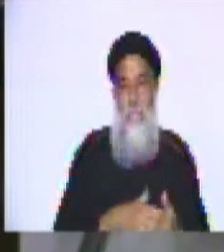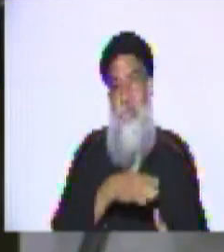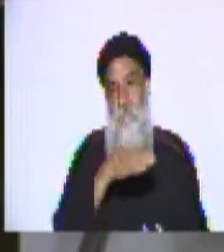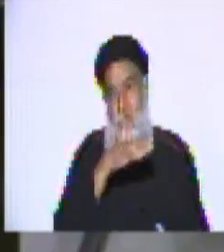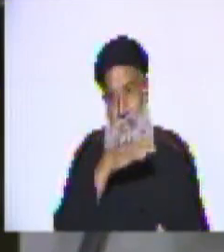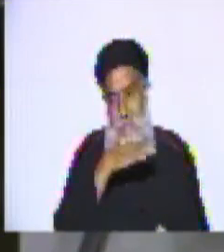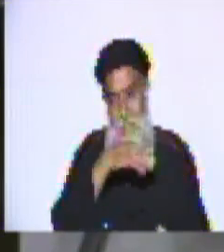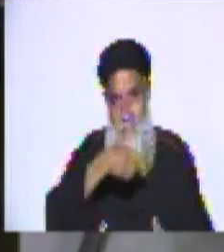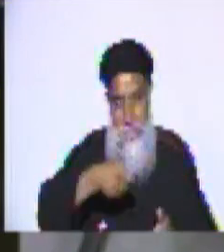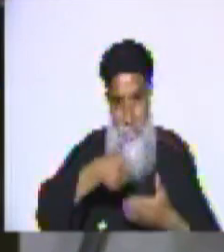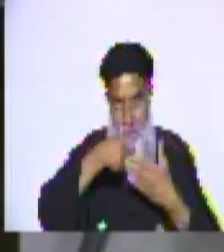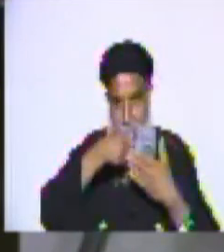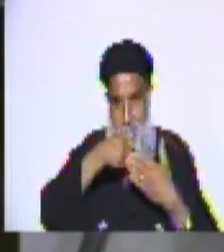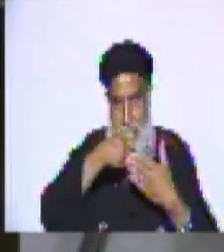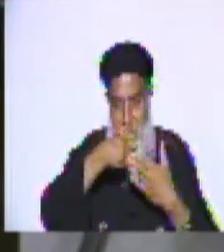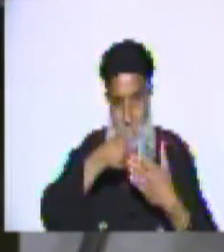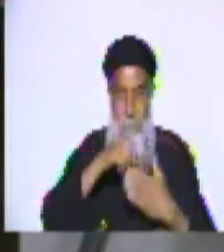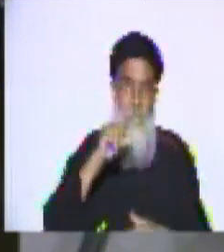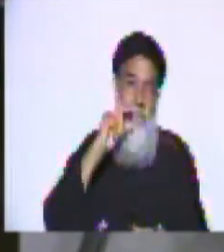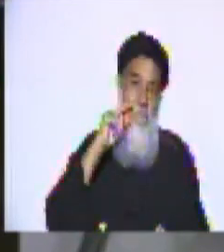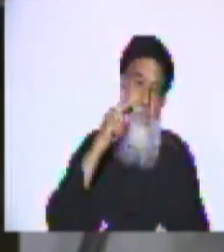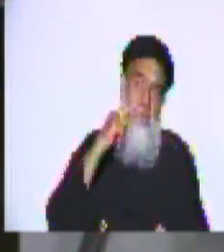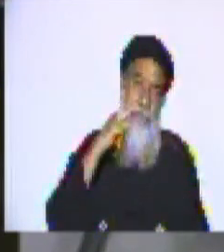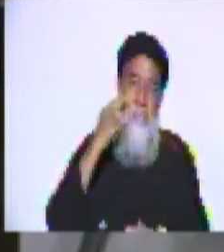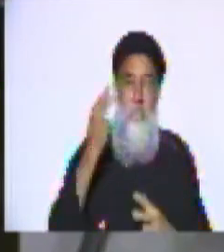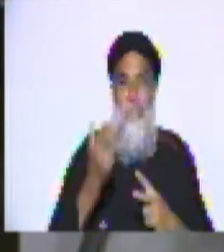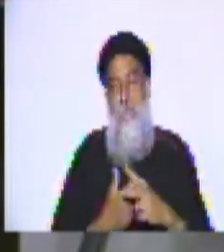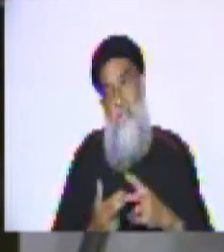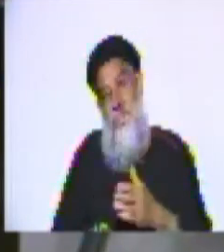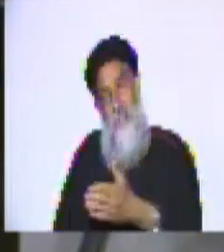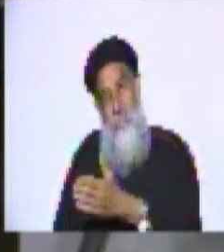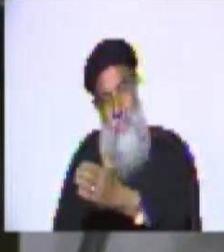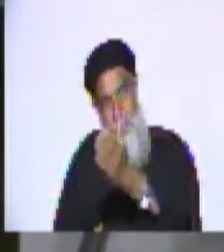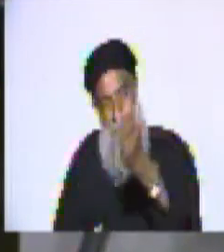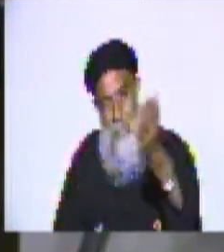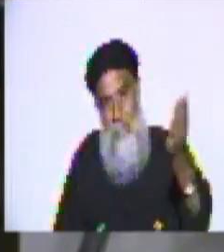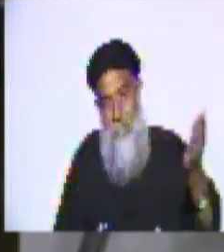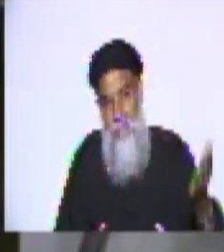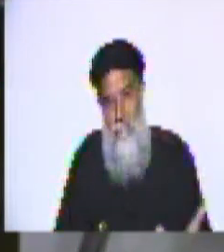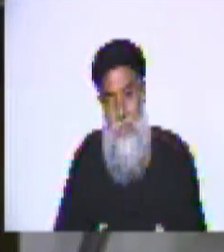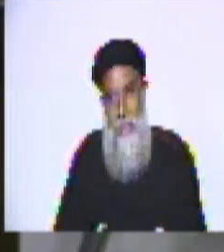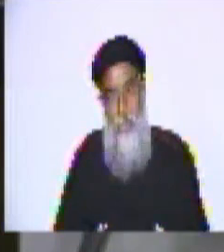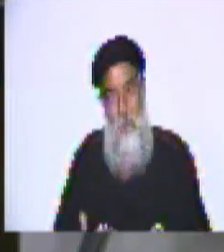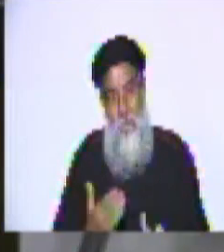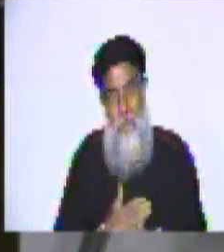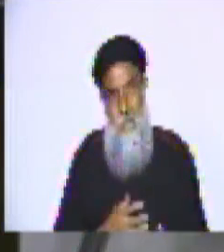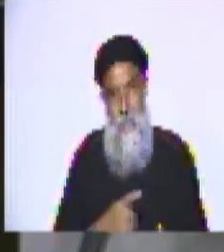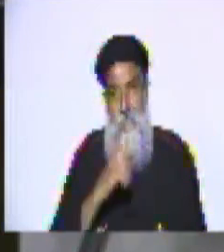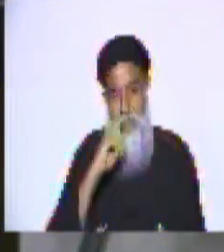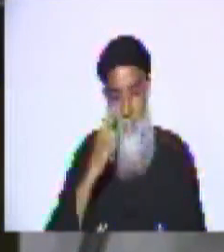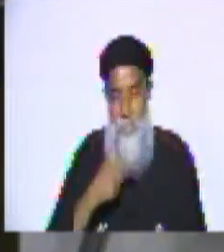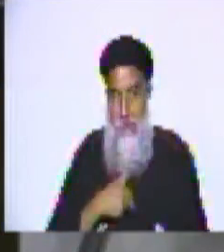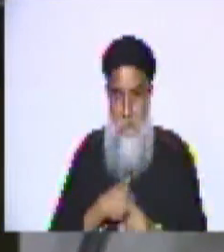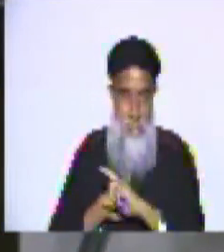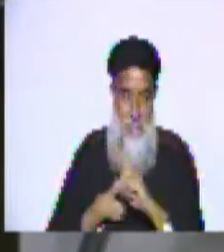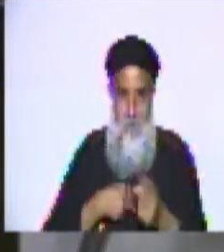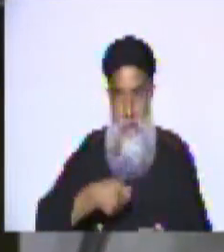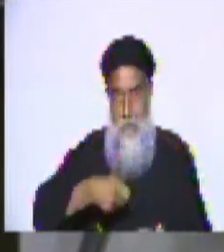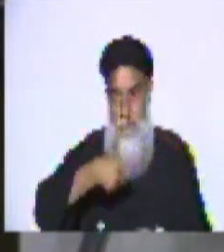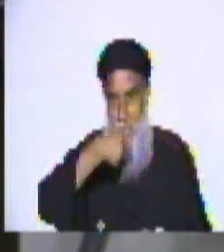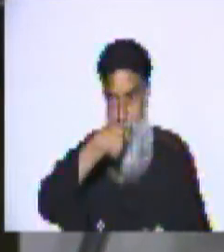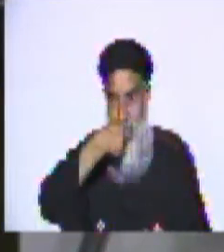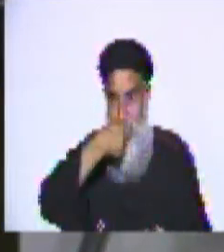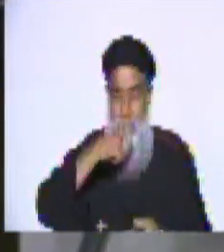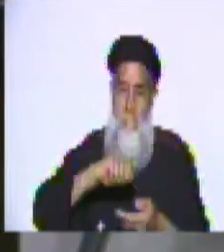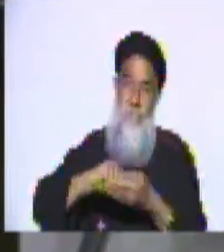الكاهن في تناول الدم للناس. لكن بالنسبة لنفسه والشمامسة، أبونا اللي